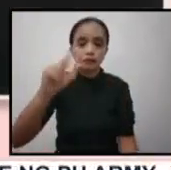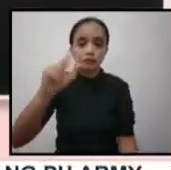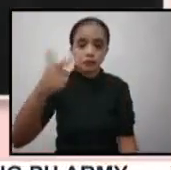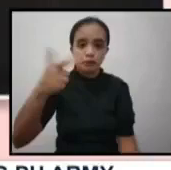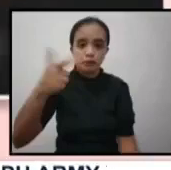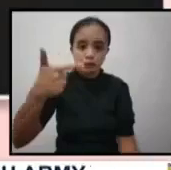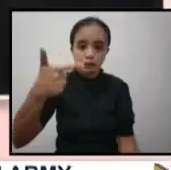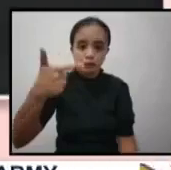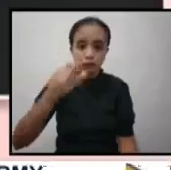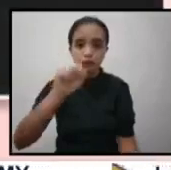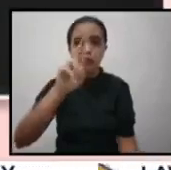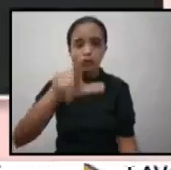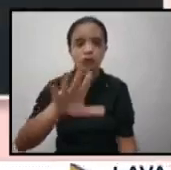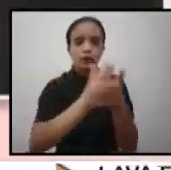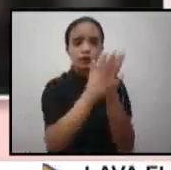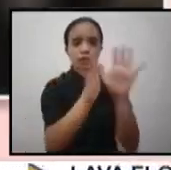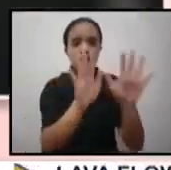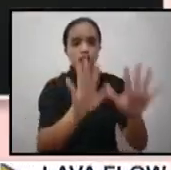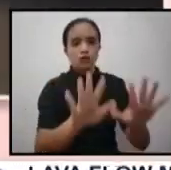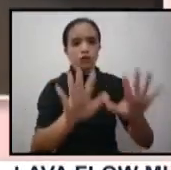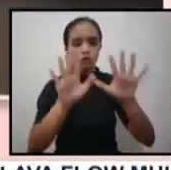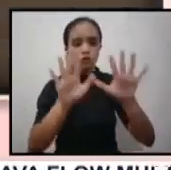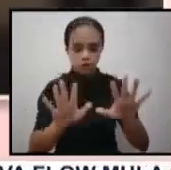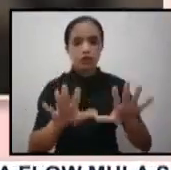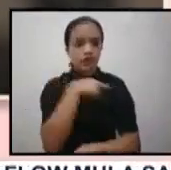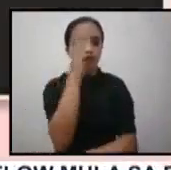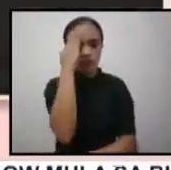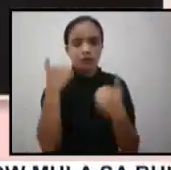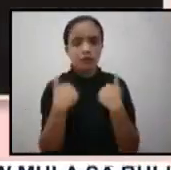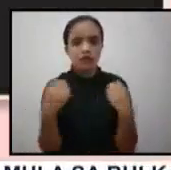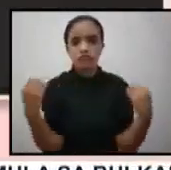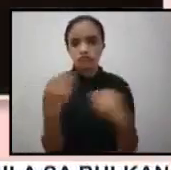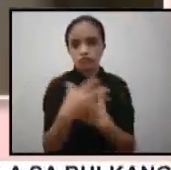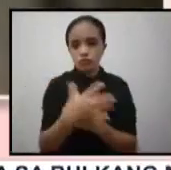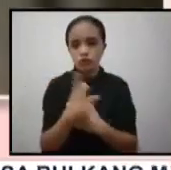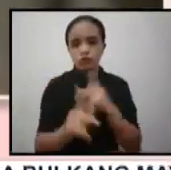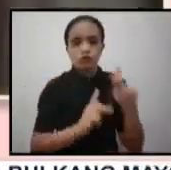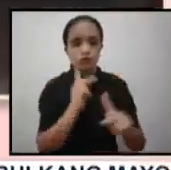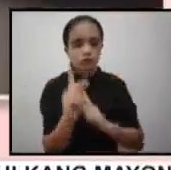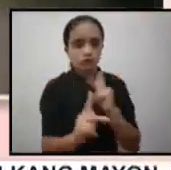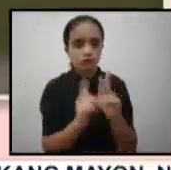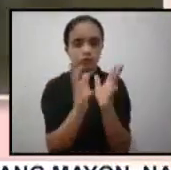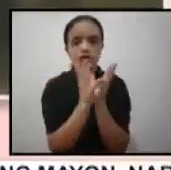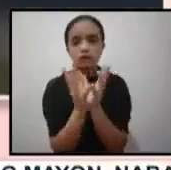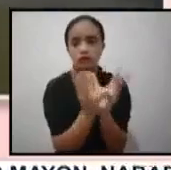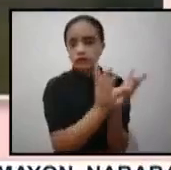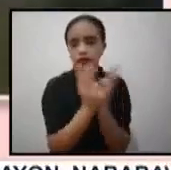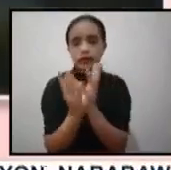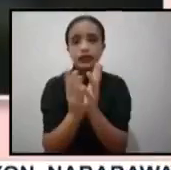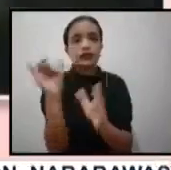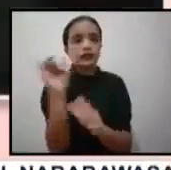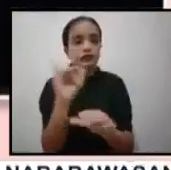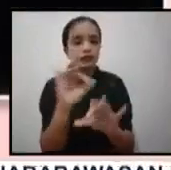mga civilian communities and mga pamilya na na-displaced, but our